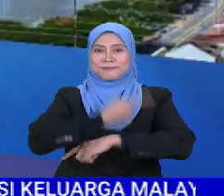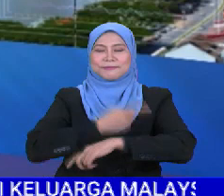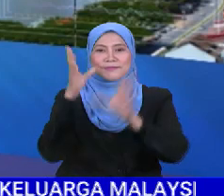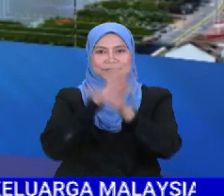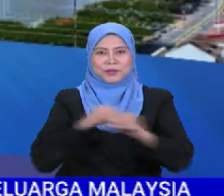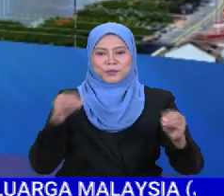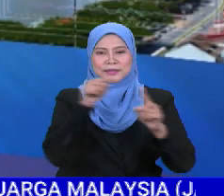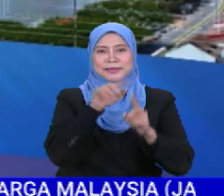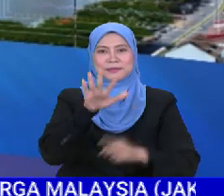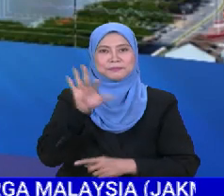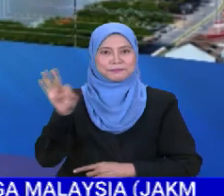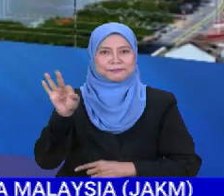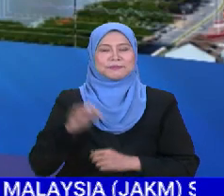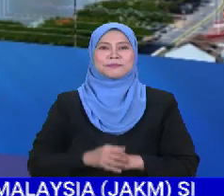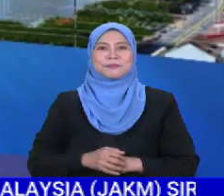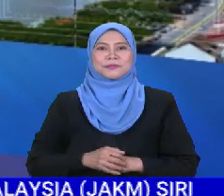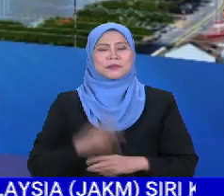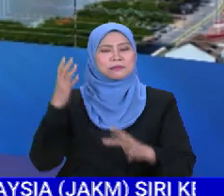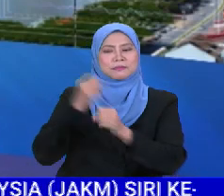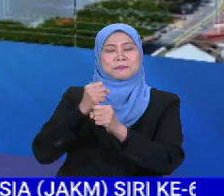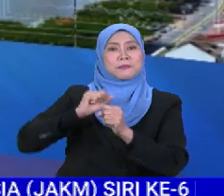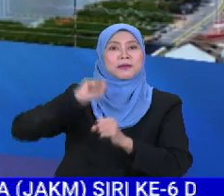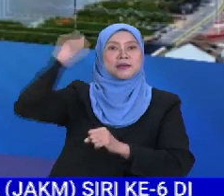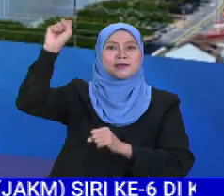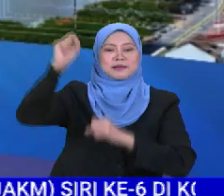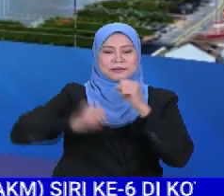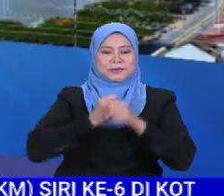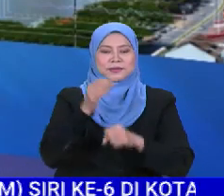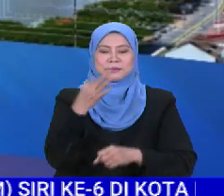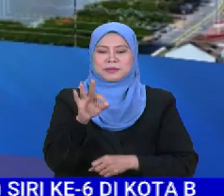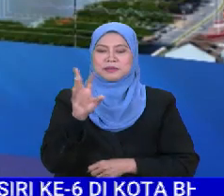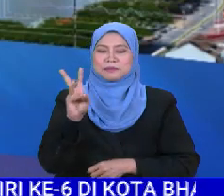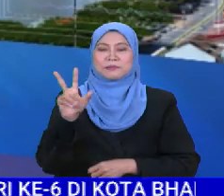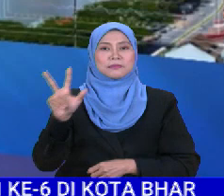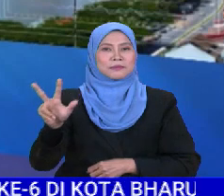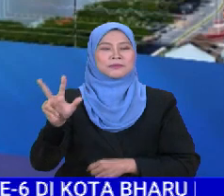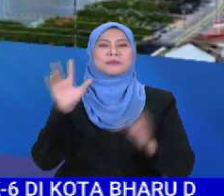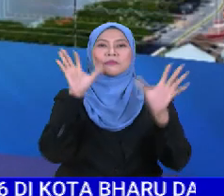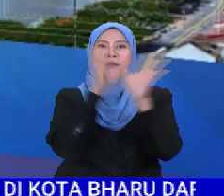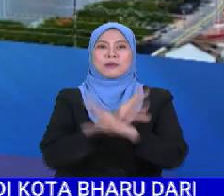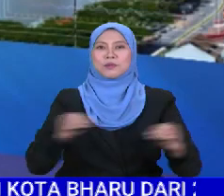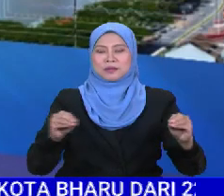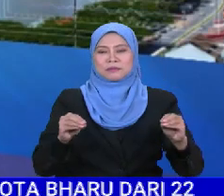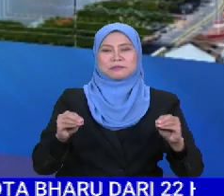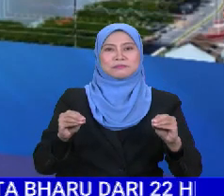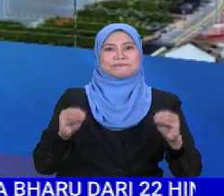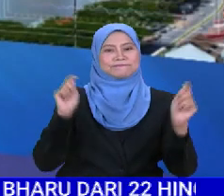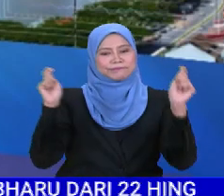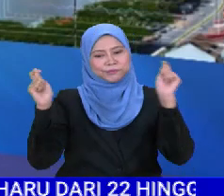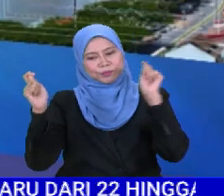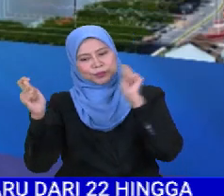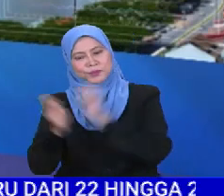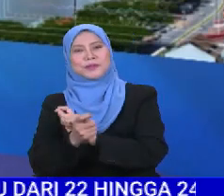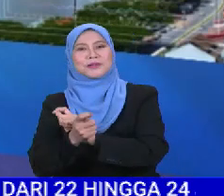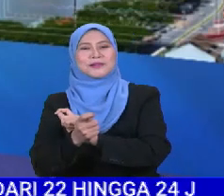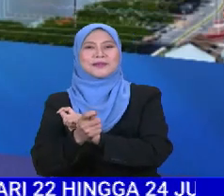yang ke-59, sejak mencapai kemerdekaan pada tahun 1963, Sarawak jelas menyaksikan transformasi